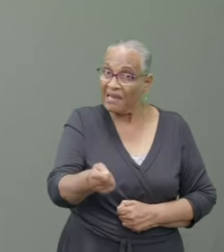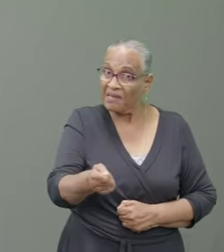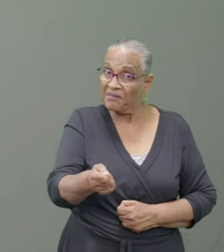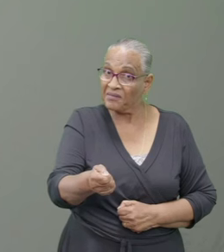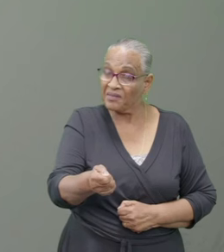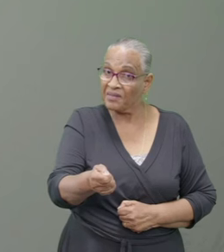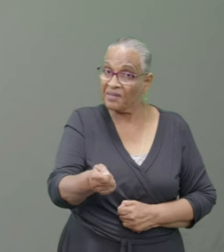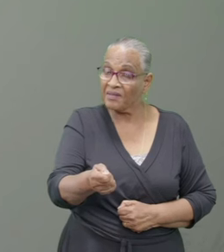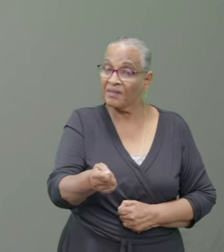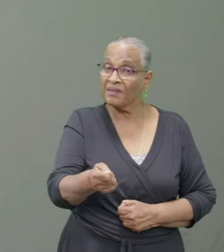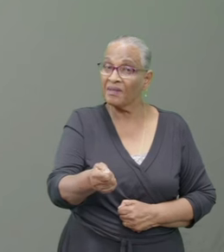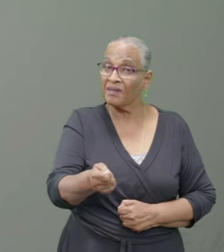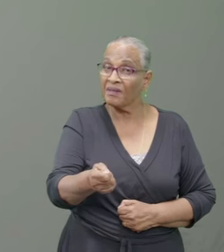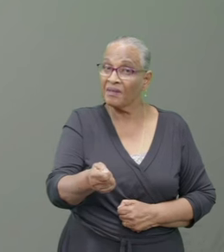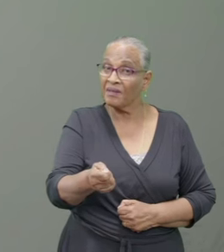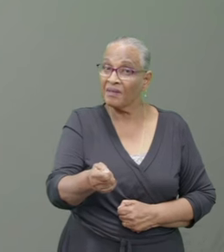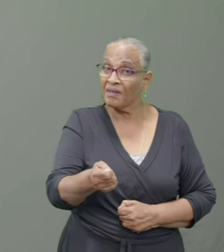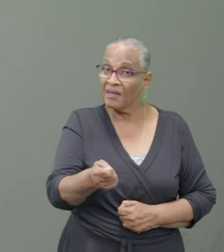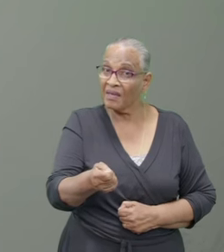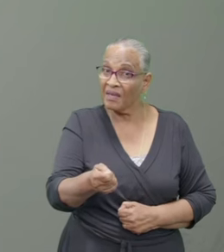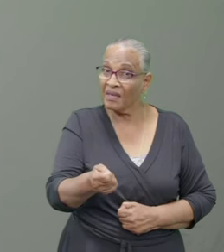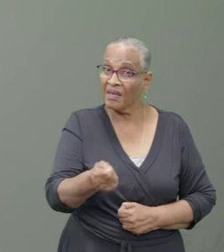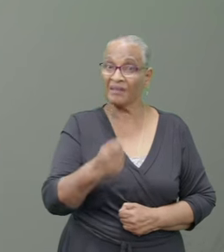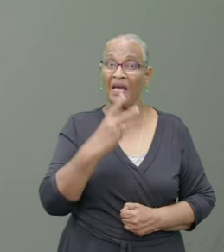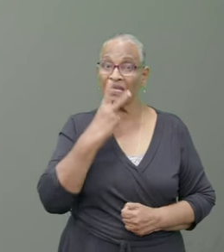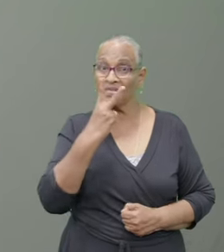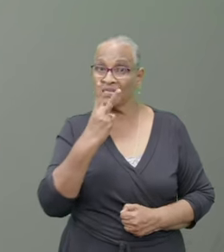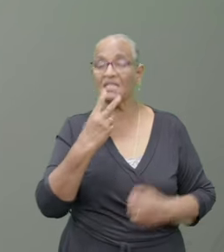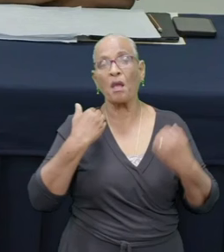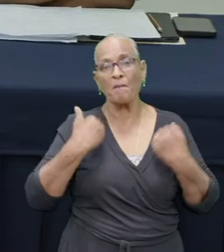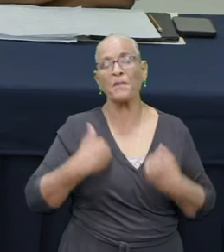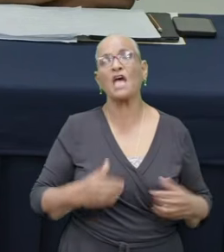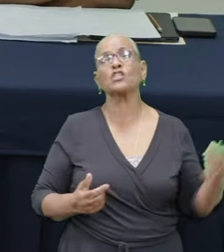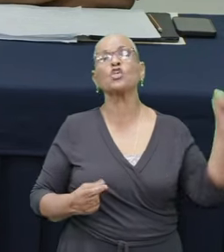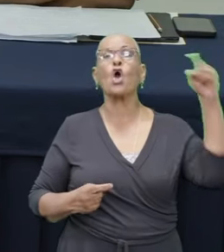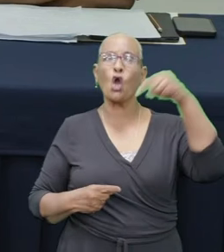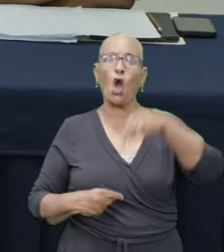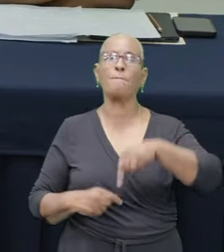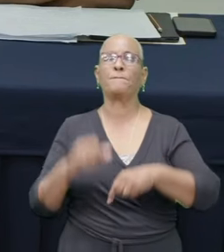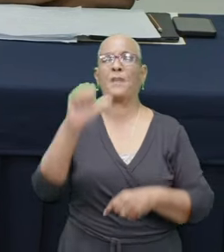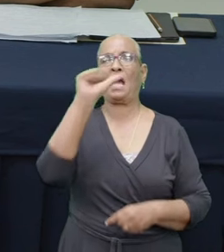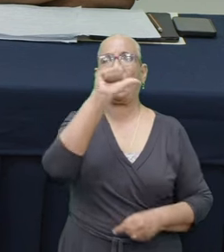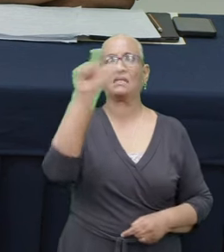naar het AZP. En we hebben dus dit ook